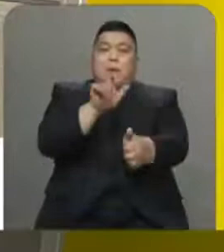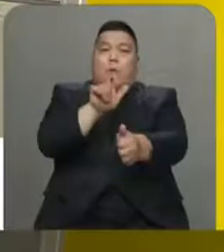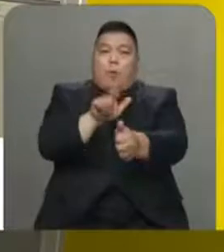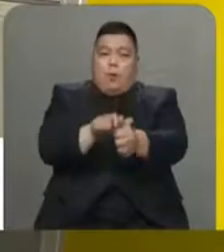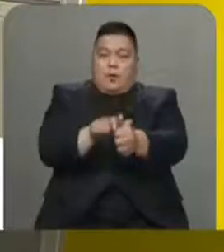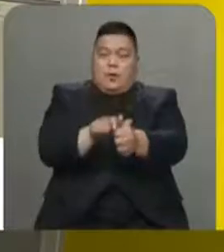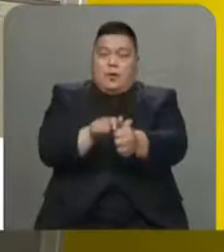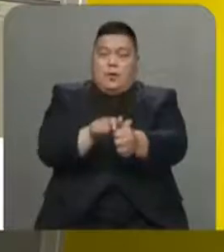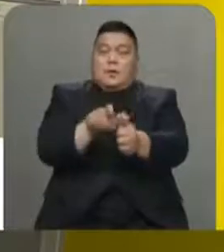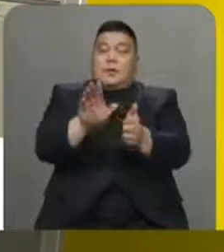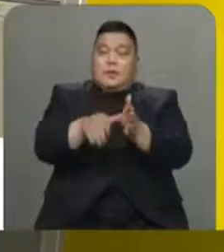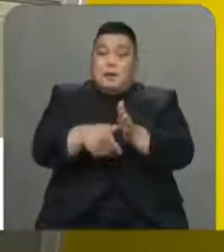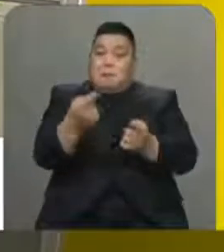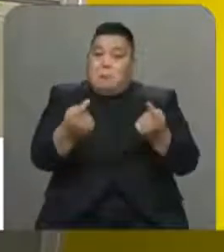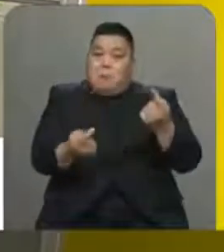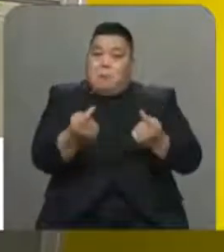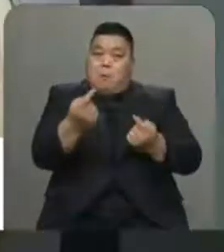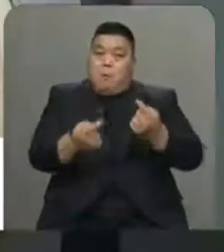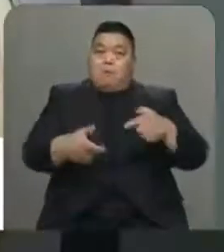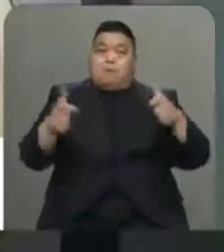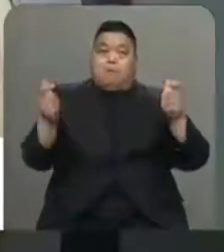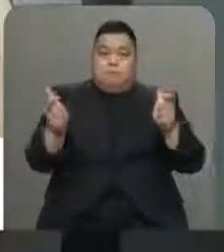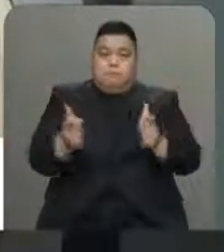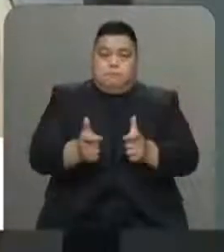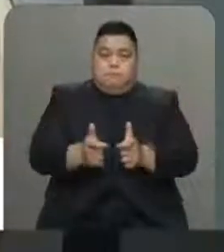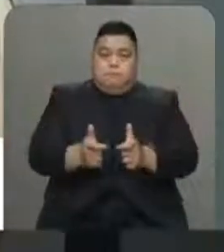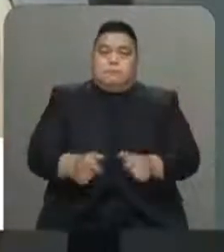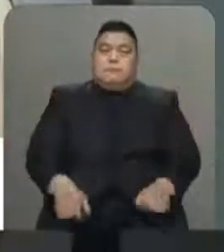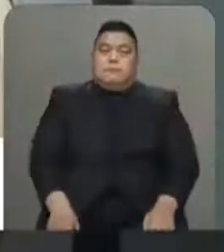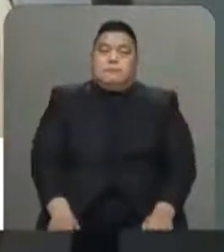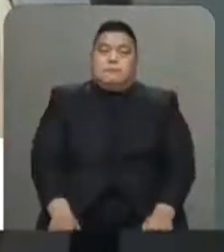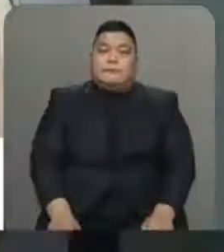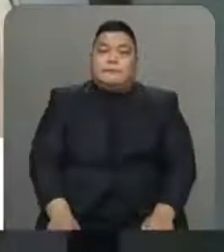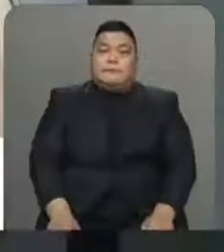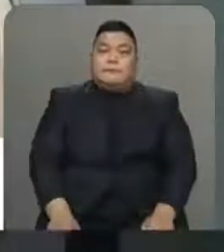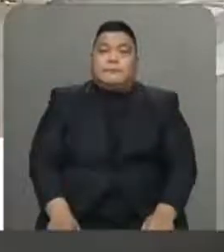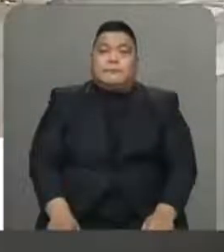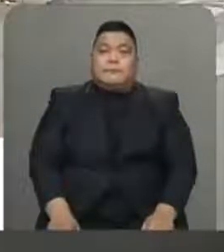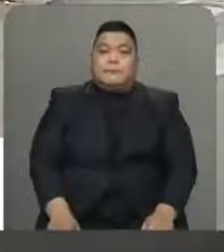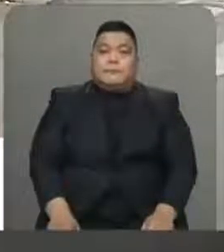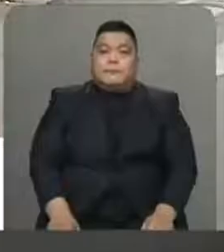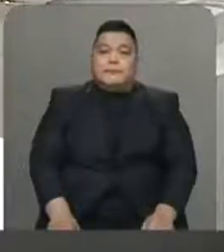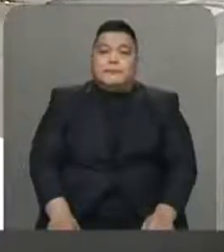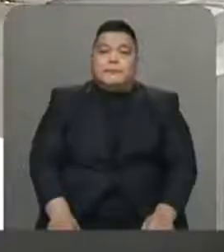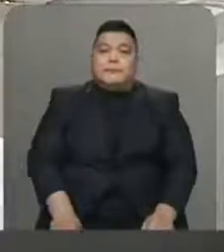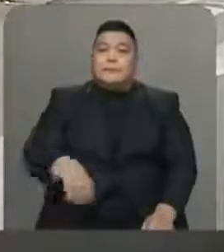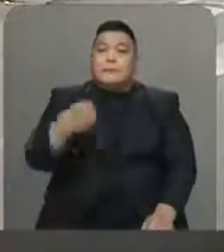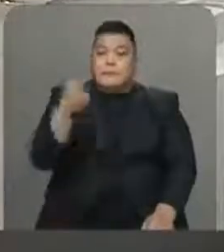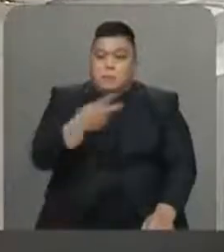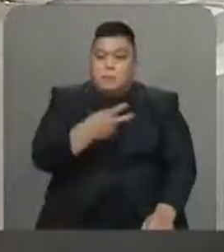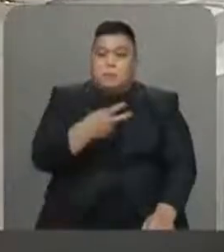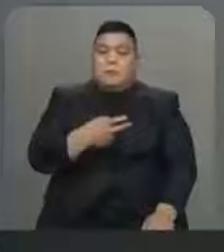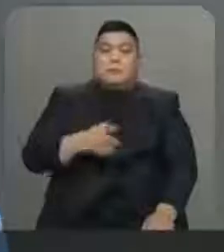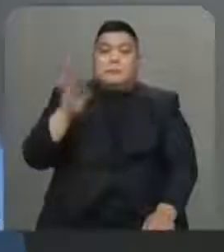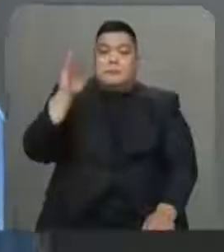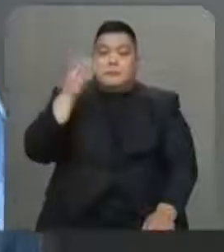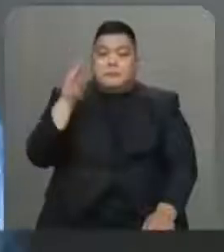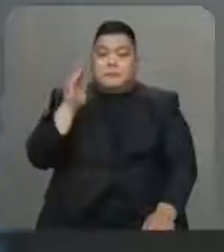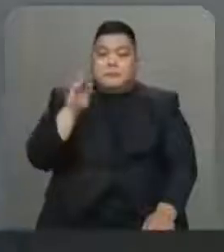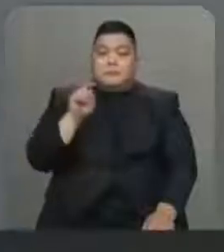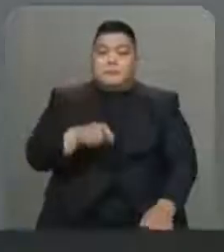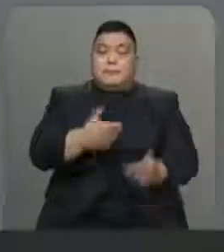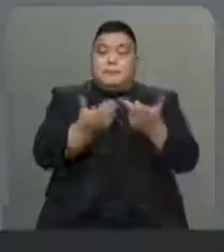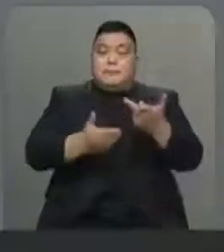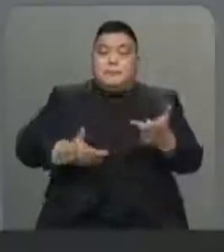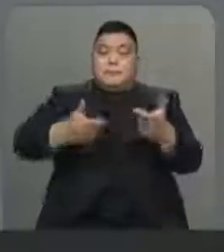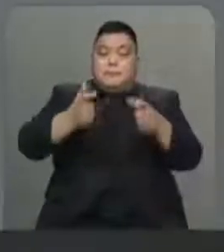나왔던 걸 떠올려보면 확진자 발생 추이가 확실히 둔화되고 있다고 분석됩니다. 특히 최근 강원도 전체 신규